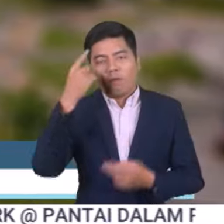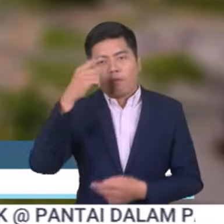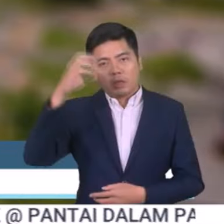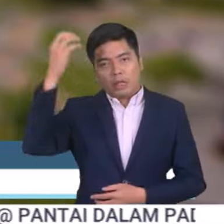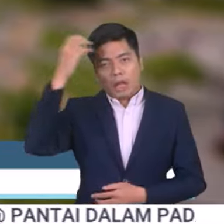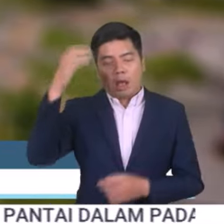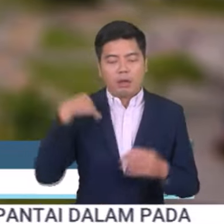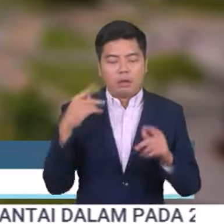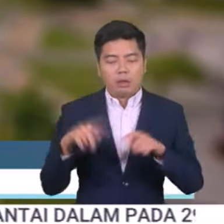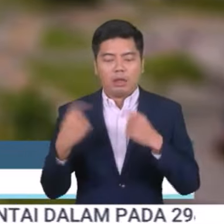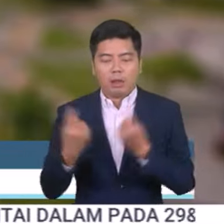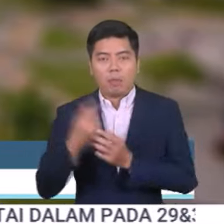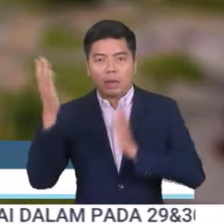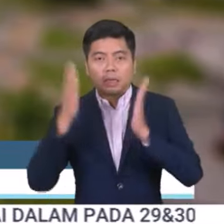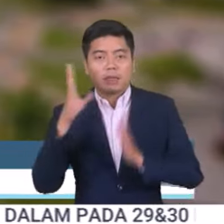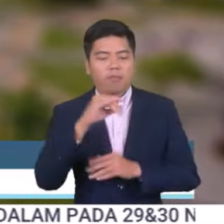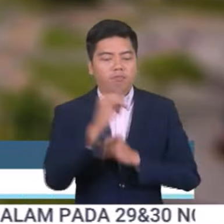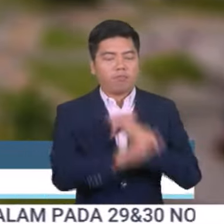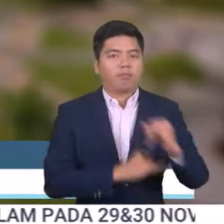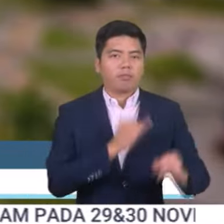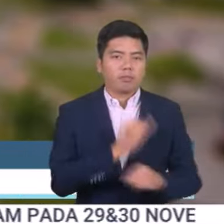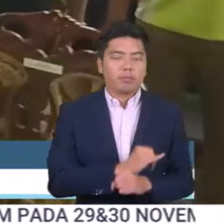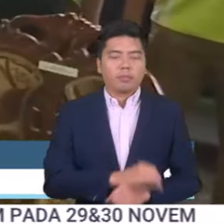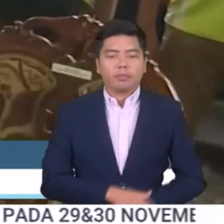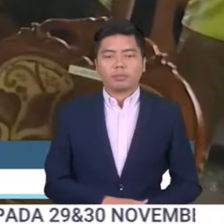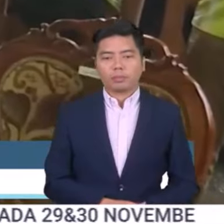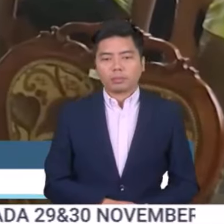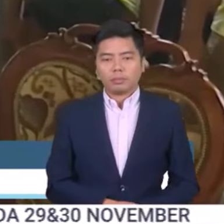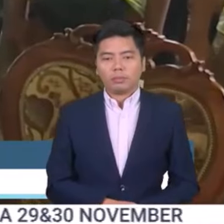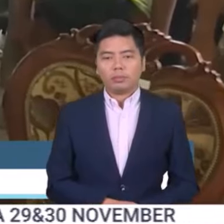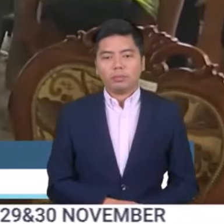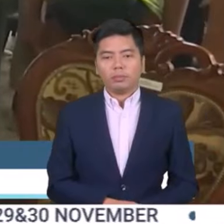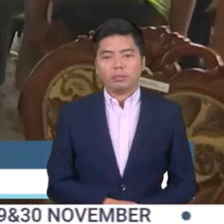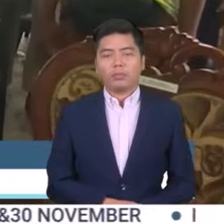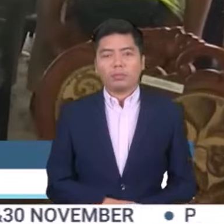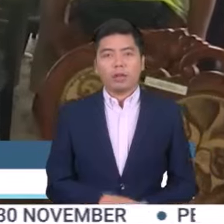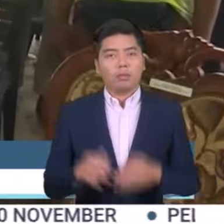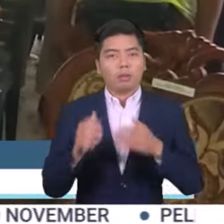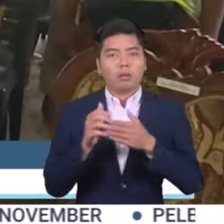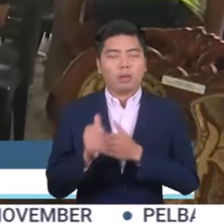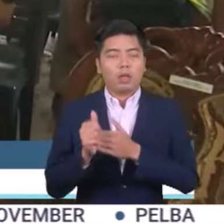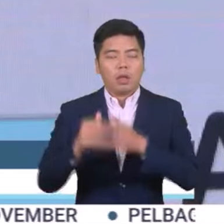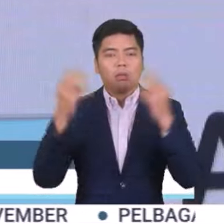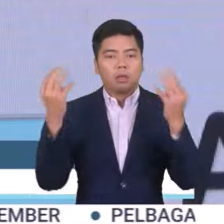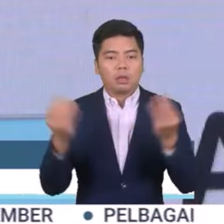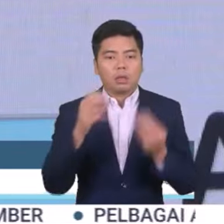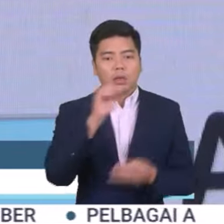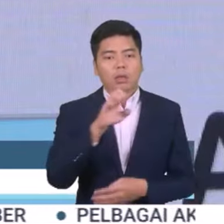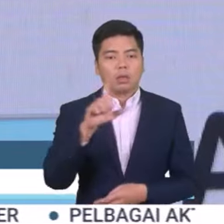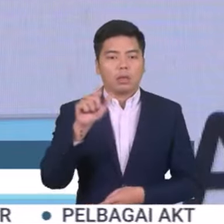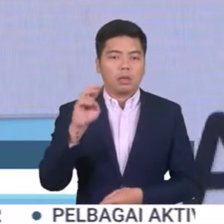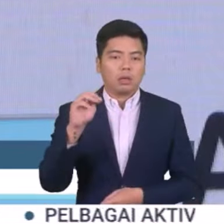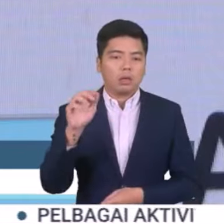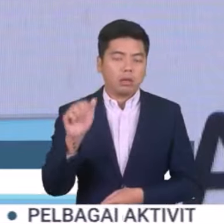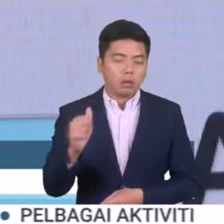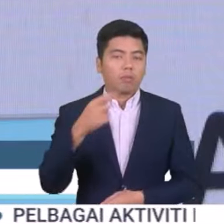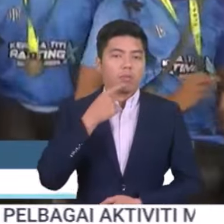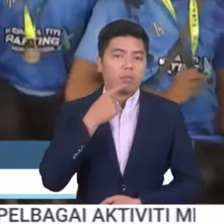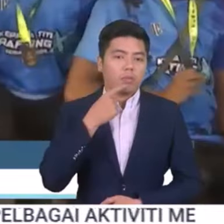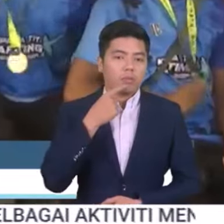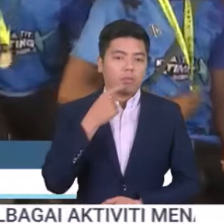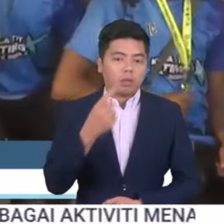penyertaan pasukan tempatan dan antarabangsa. Menurut Yang di-Pertua Majlis Daerah Selama Nur Akmal Yang